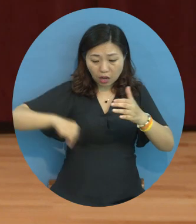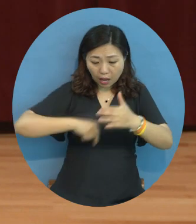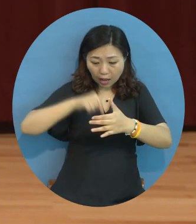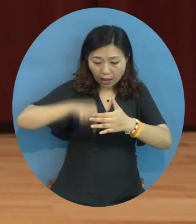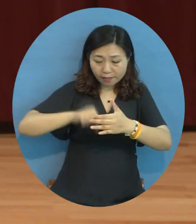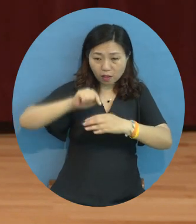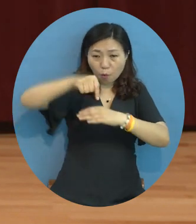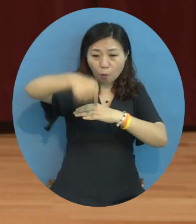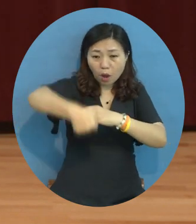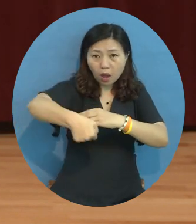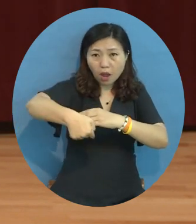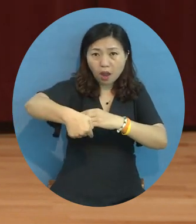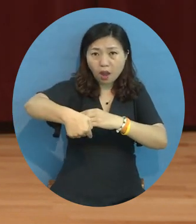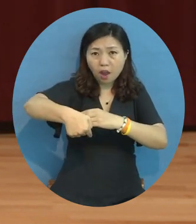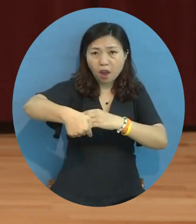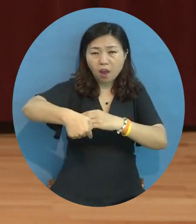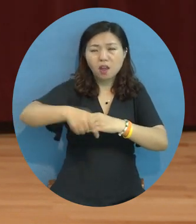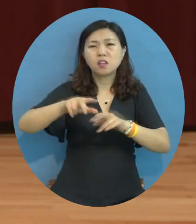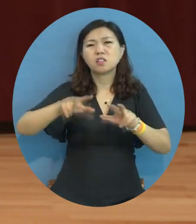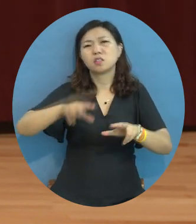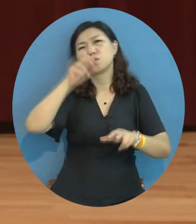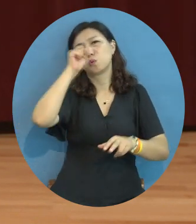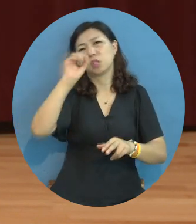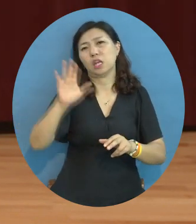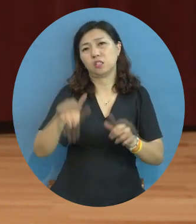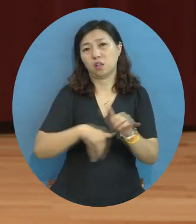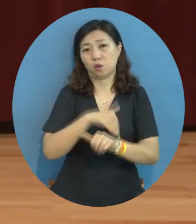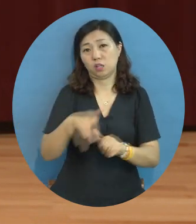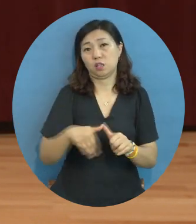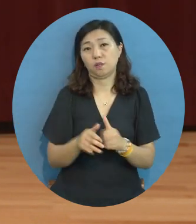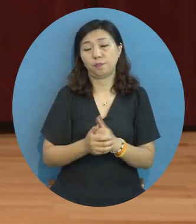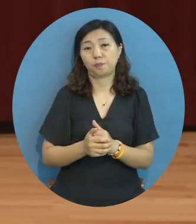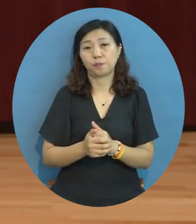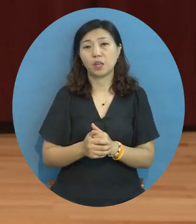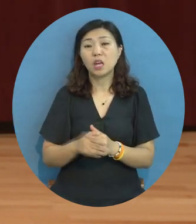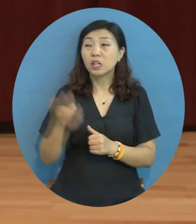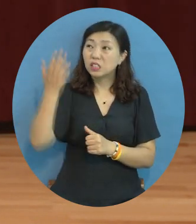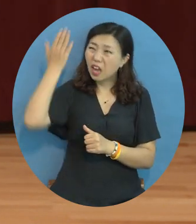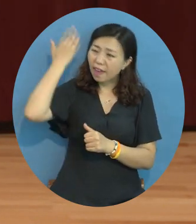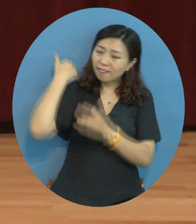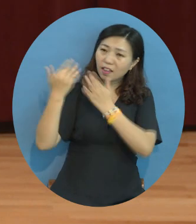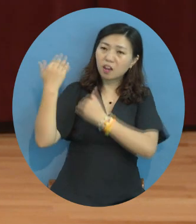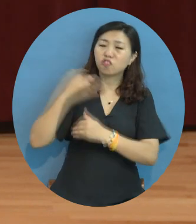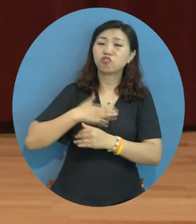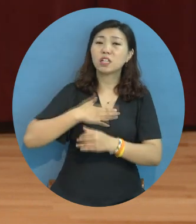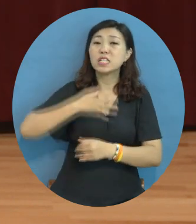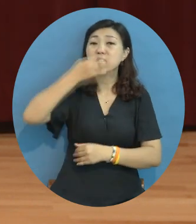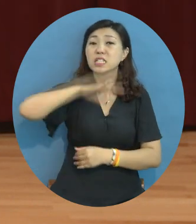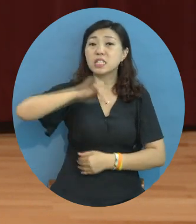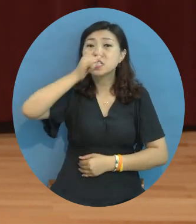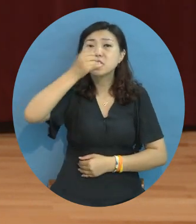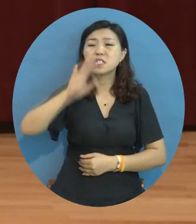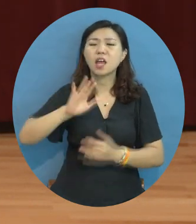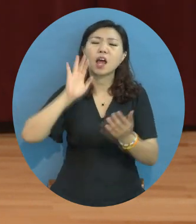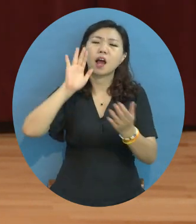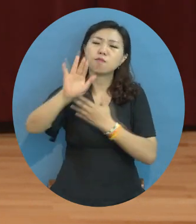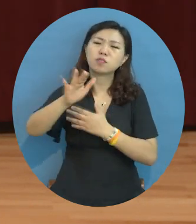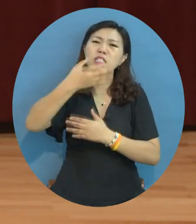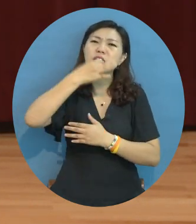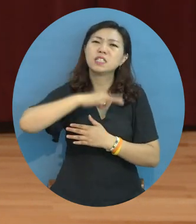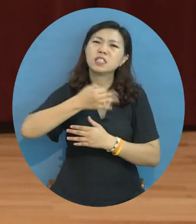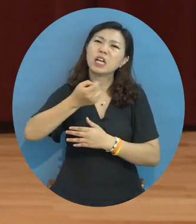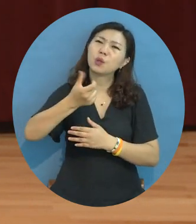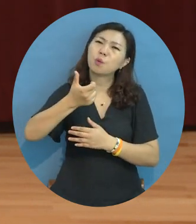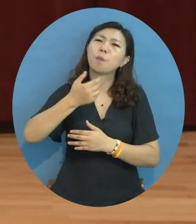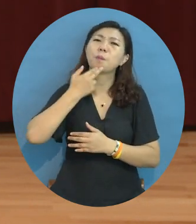지금 불리한 조건에 이제 처했습니다. 지금까지는 유리했는데. 그래서 여러분들이 그런 것을 보되